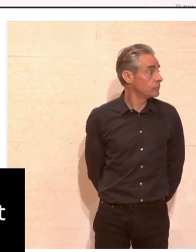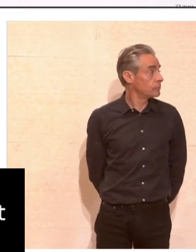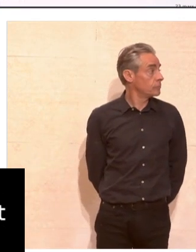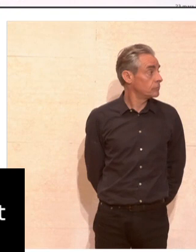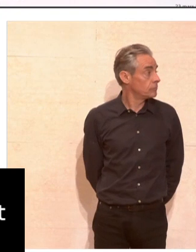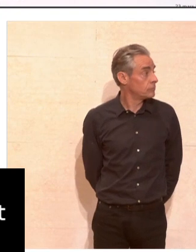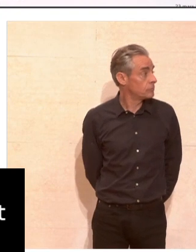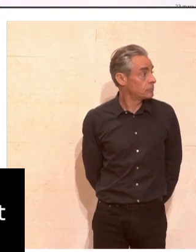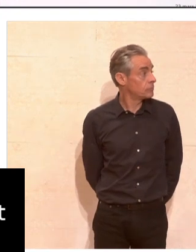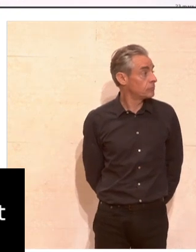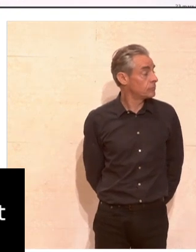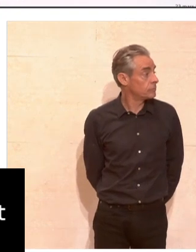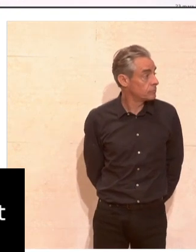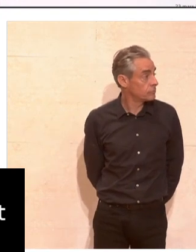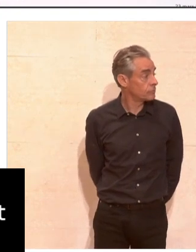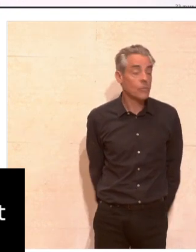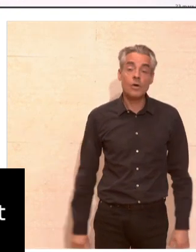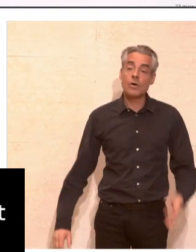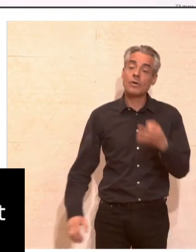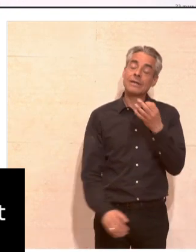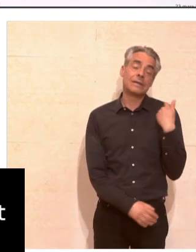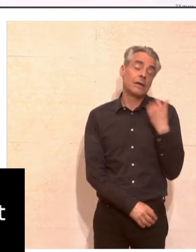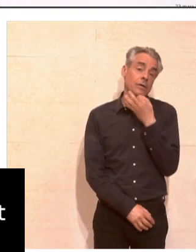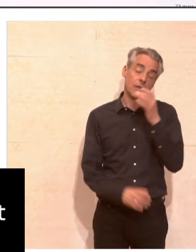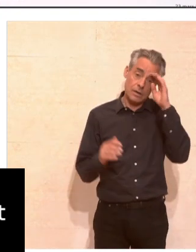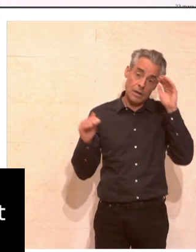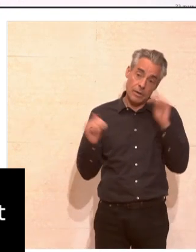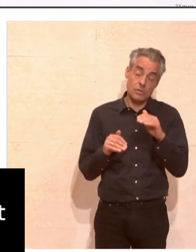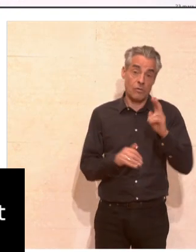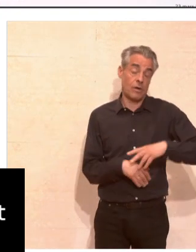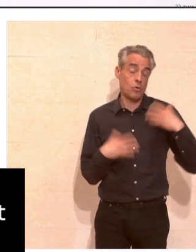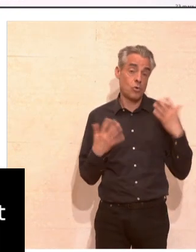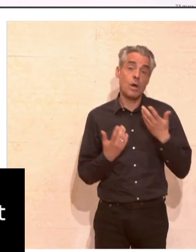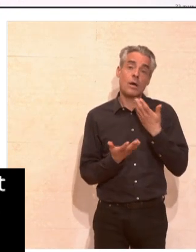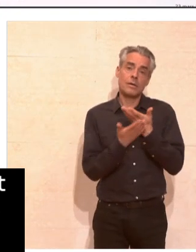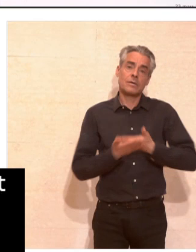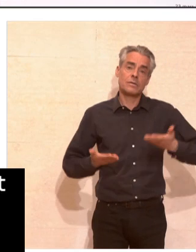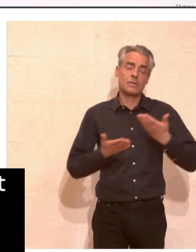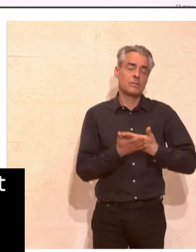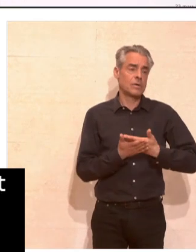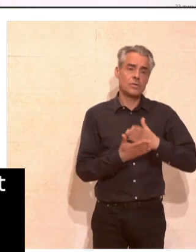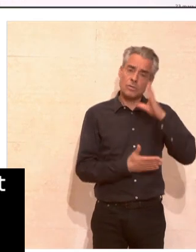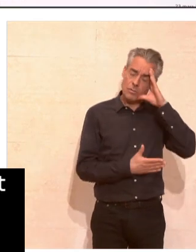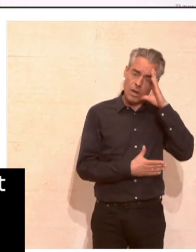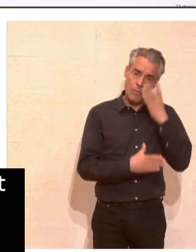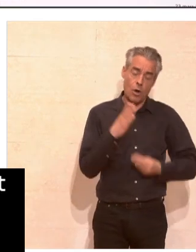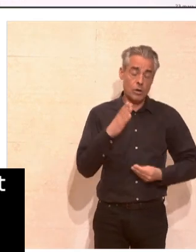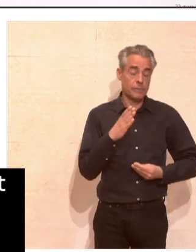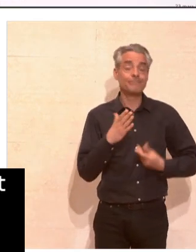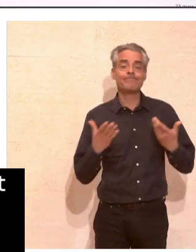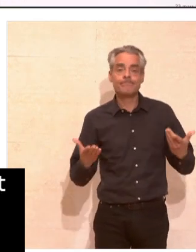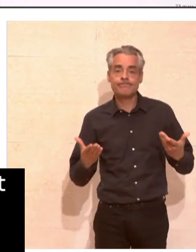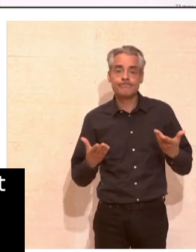Et donc on a parlé également un peu de la dépression déjà, donc je vais aller assez vite, mais donc quand on est en privation et en dette de